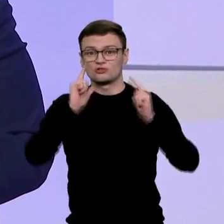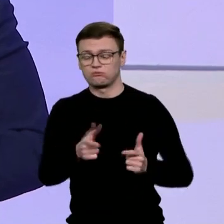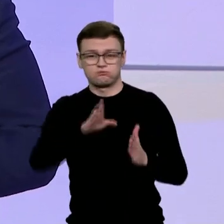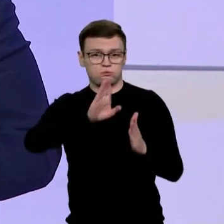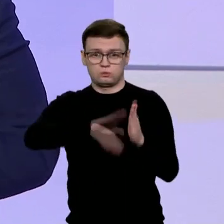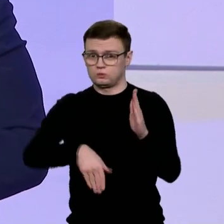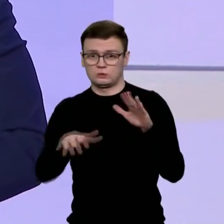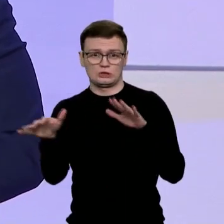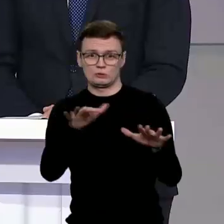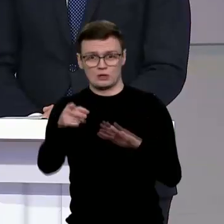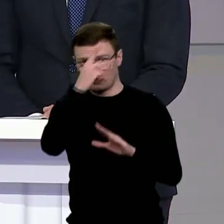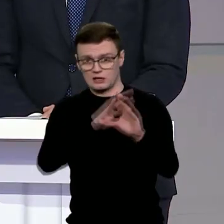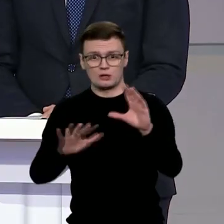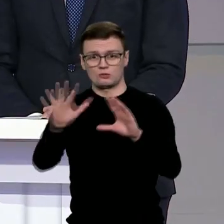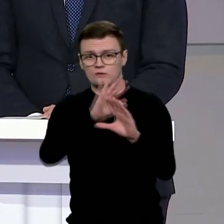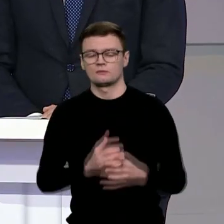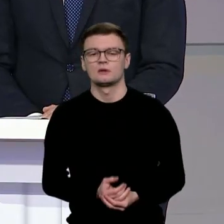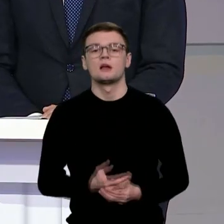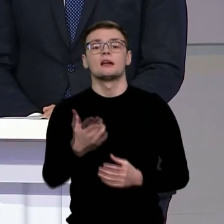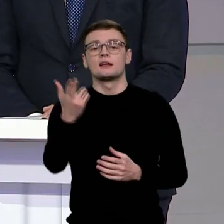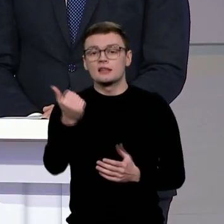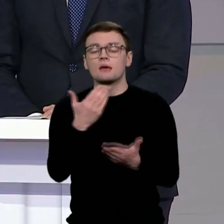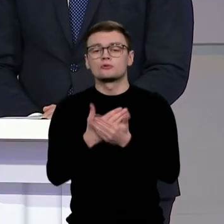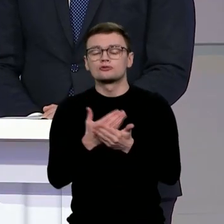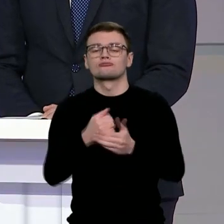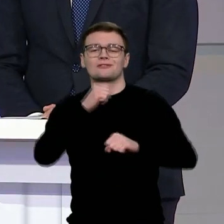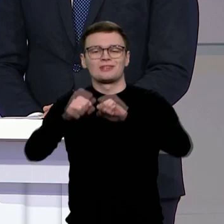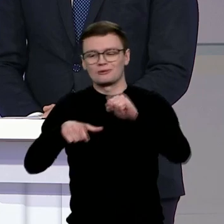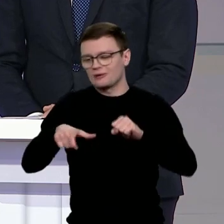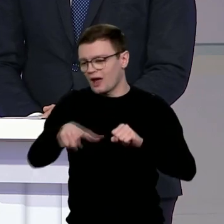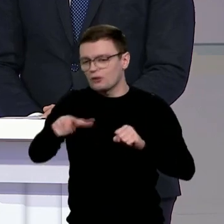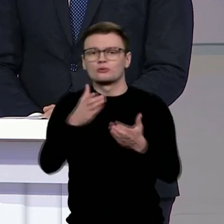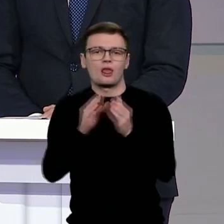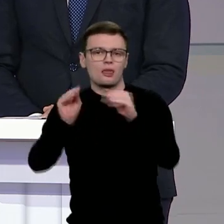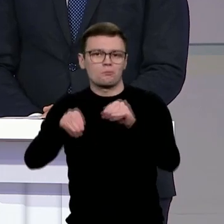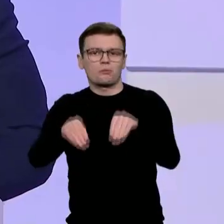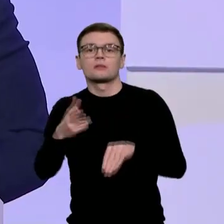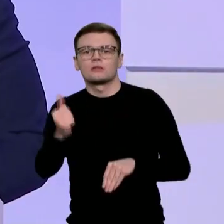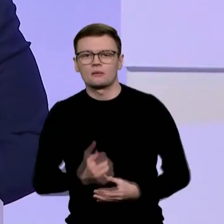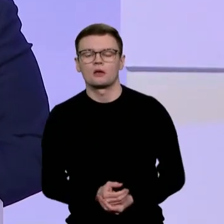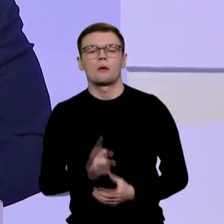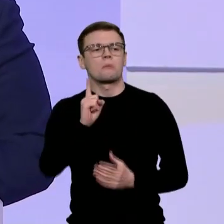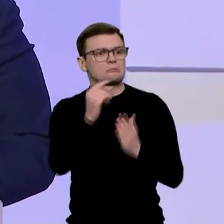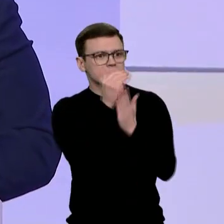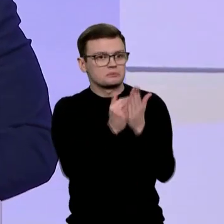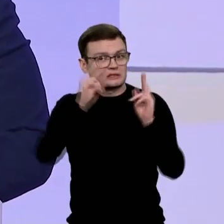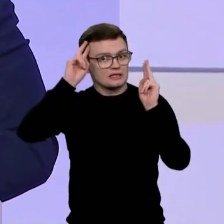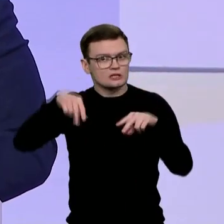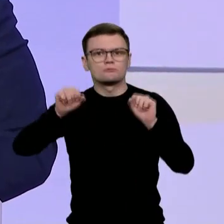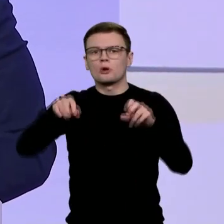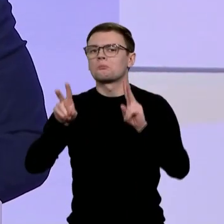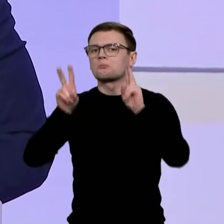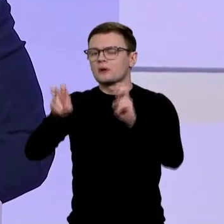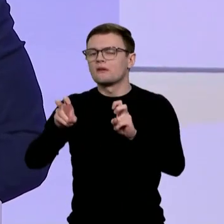yra. Taip, mes darome takus. Žmonės, kurie nežino reikalavimo, jie gali pavadinti, kad taip yra, tai ir dviračių takas, bet